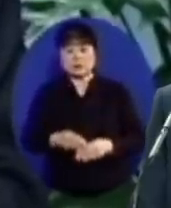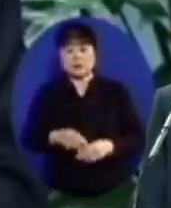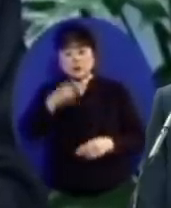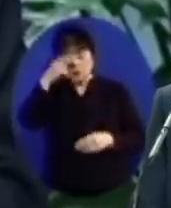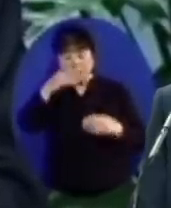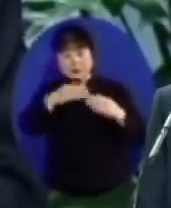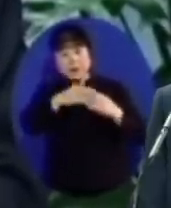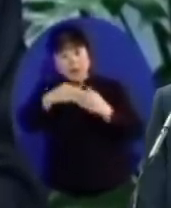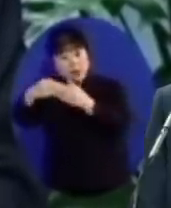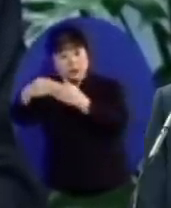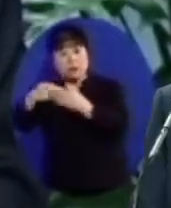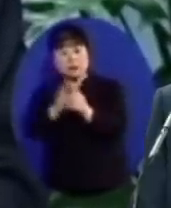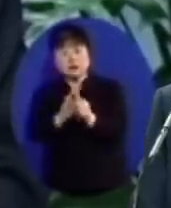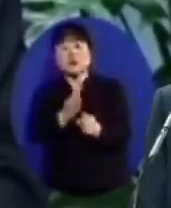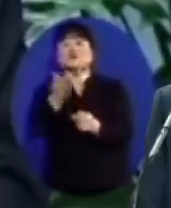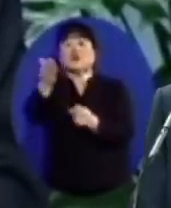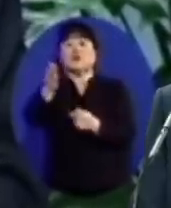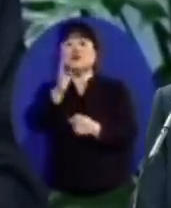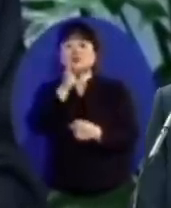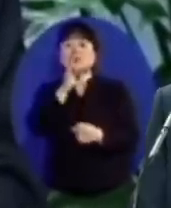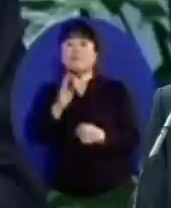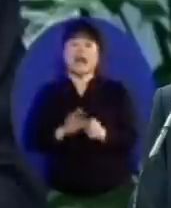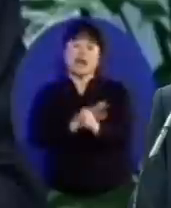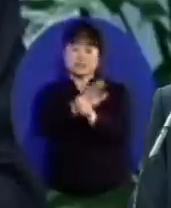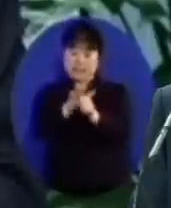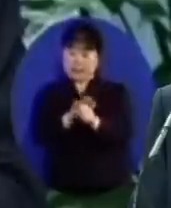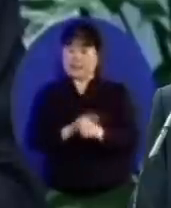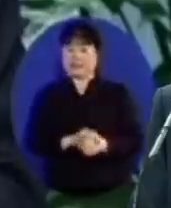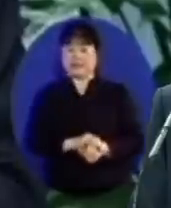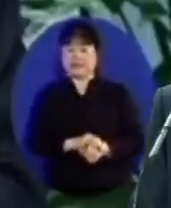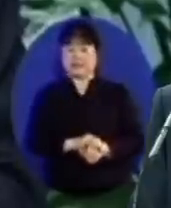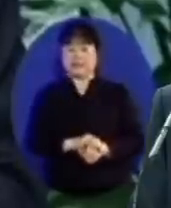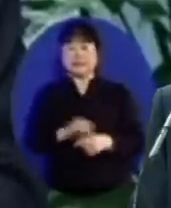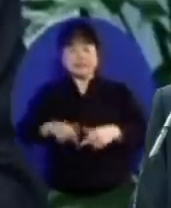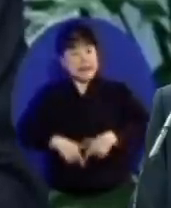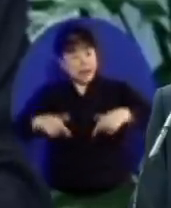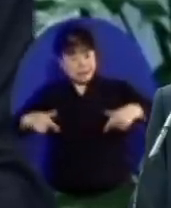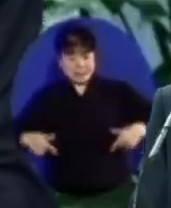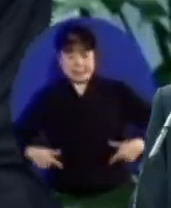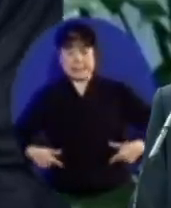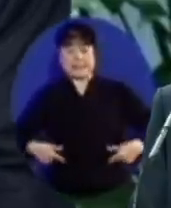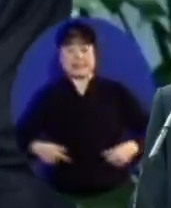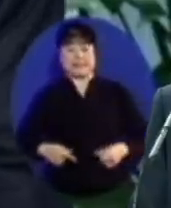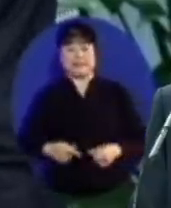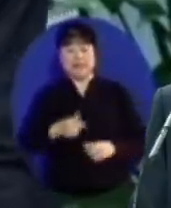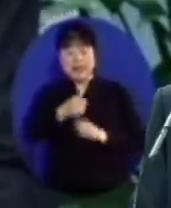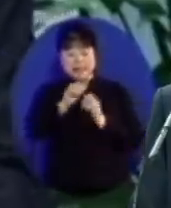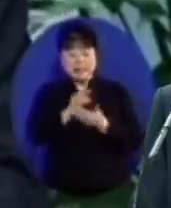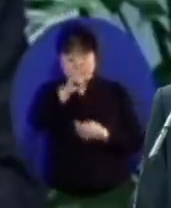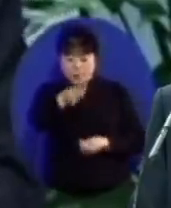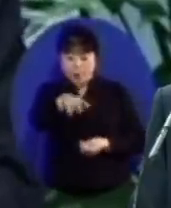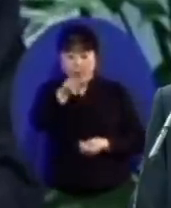준 것입니다. 이것이 진실한 사랑이요, 자비인 것입니다. 여러분, 성경에 보면